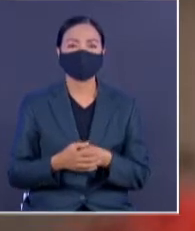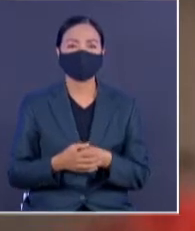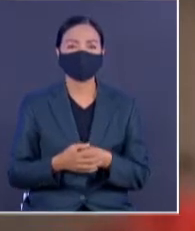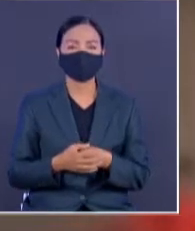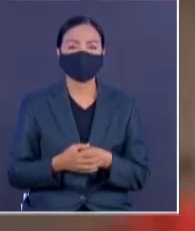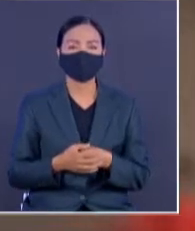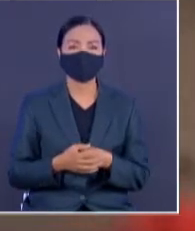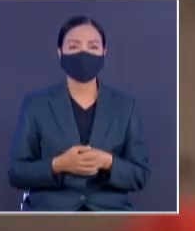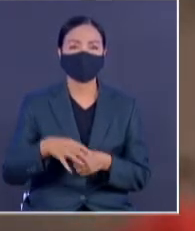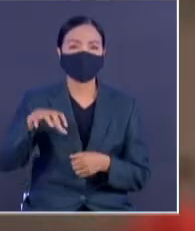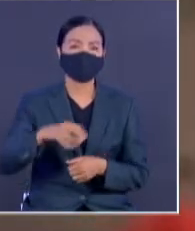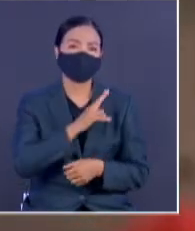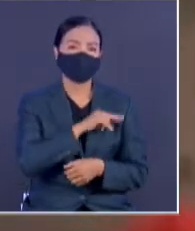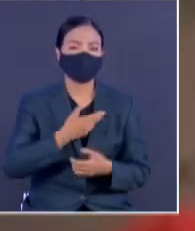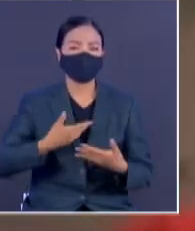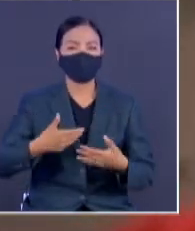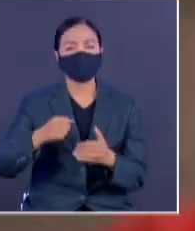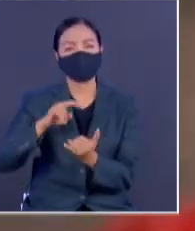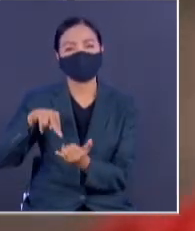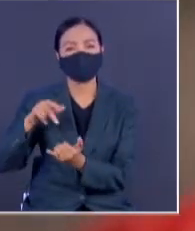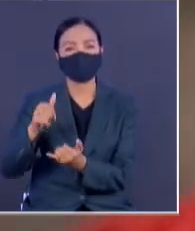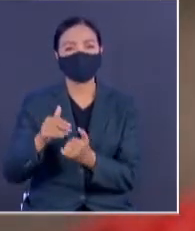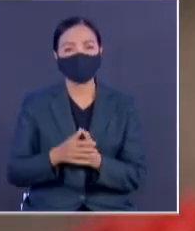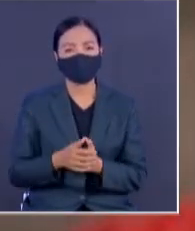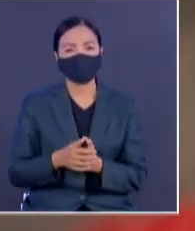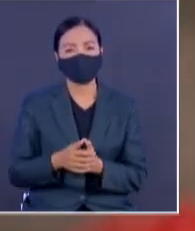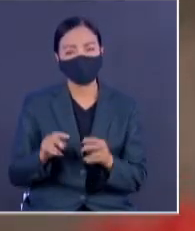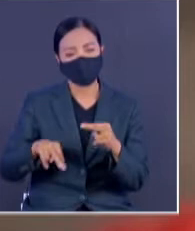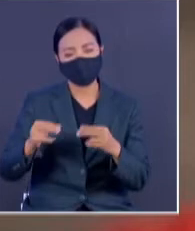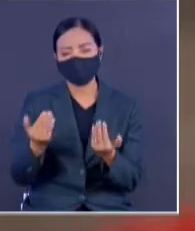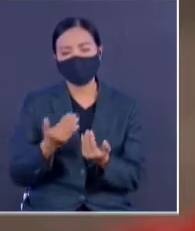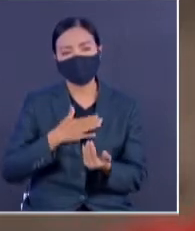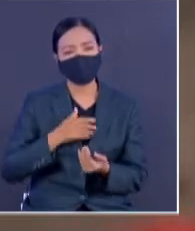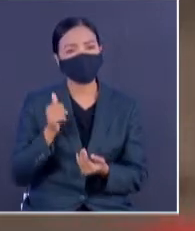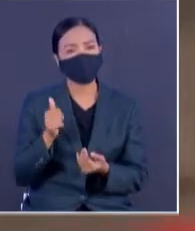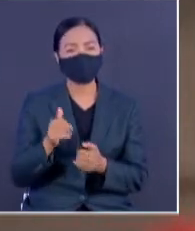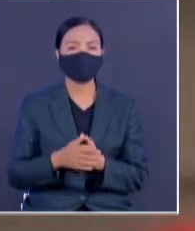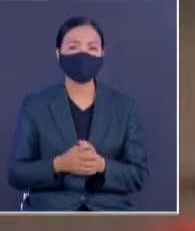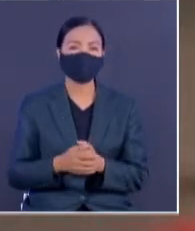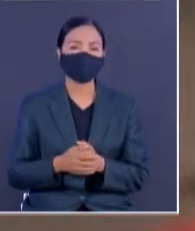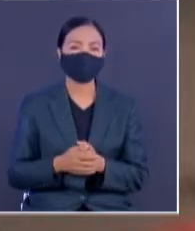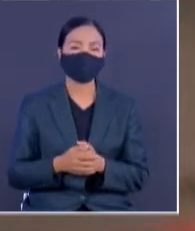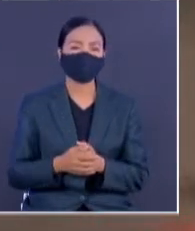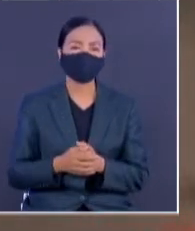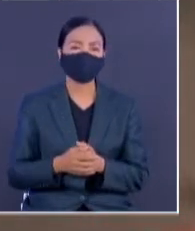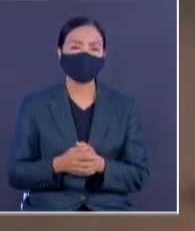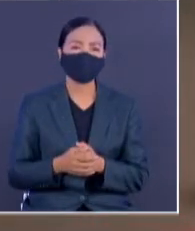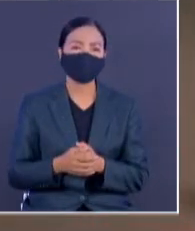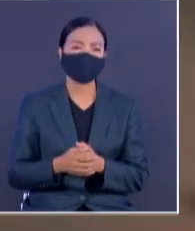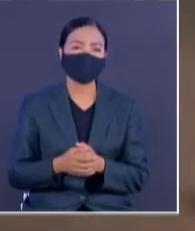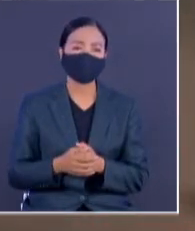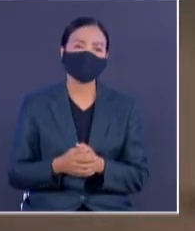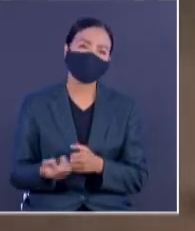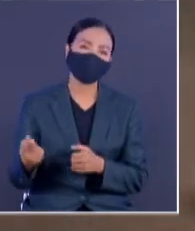แลลูกนี่ก็คุณแม่ก็ไปนั้นด้วยค่ะเพิ่นก็ดูแลเป็นอย่างดีมาบ้านนี่ก็เพิ่นก็ให้ความต้อนรับอย่